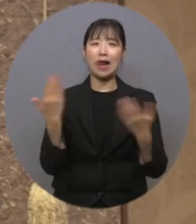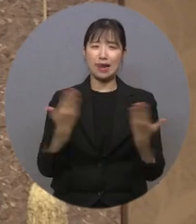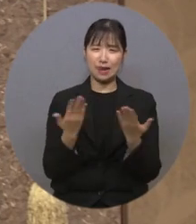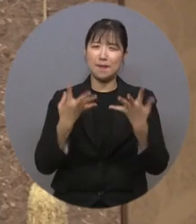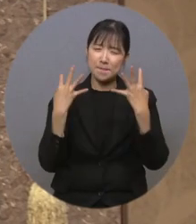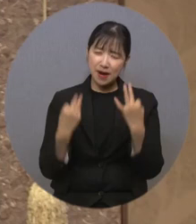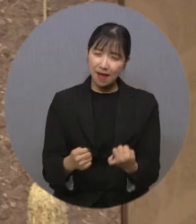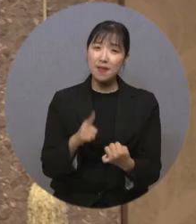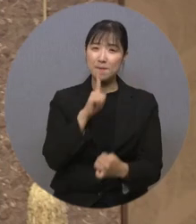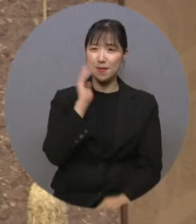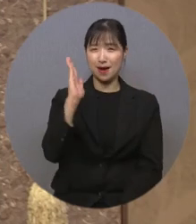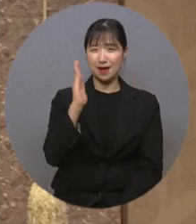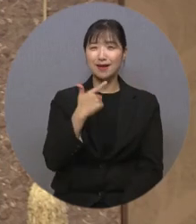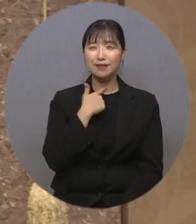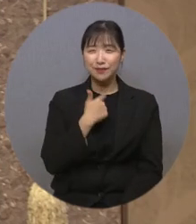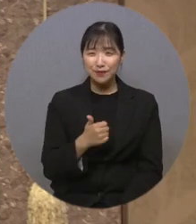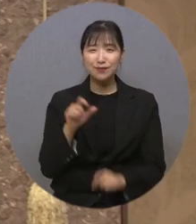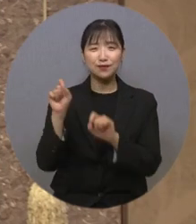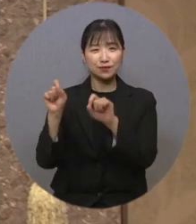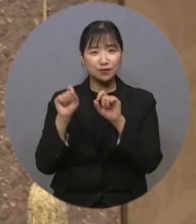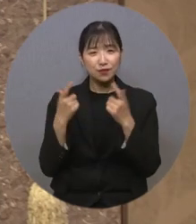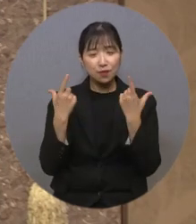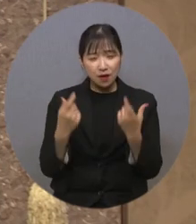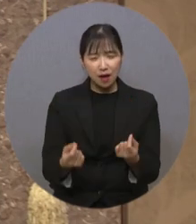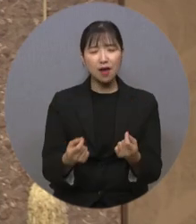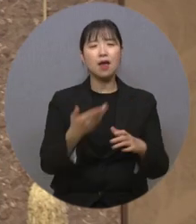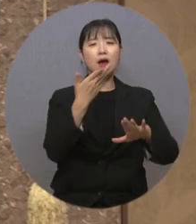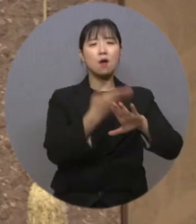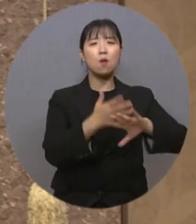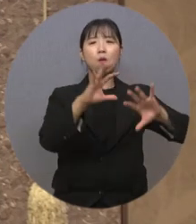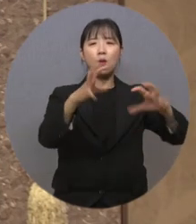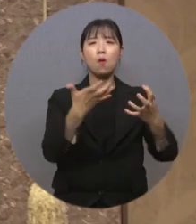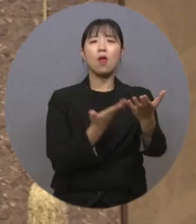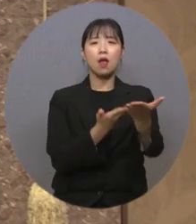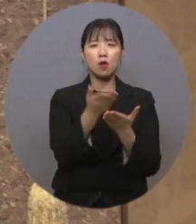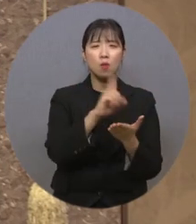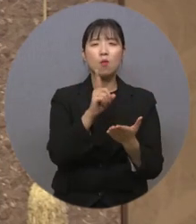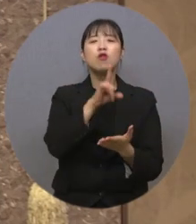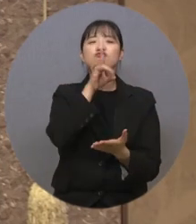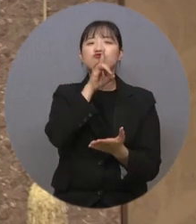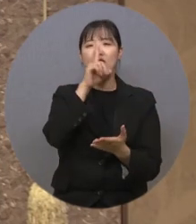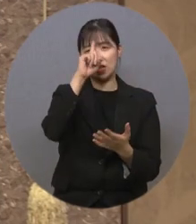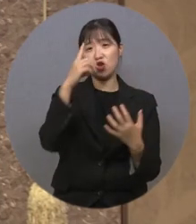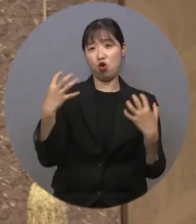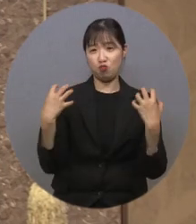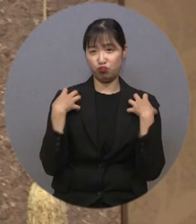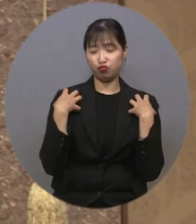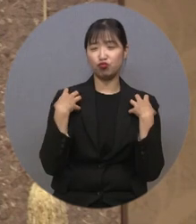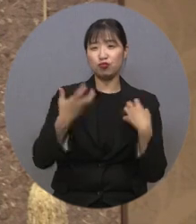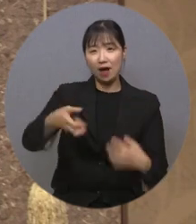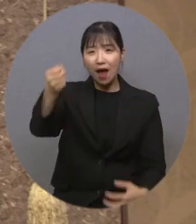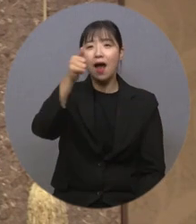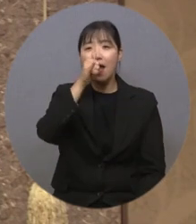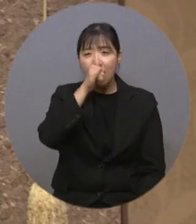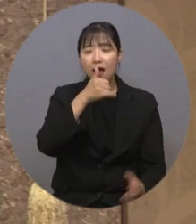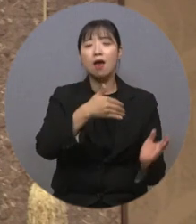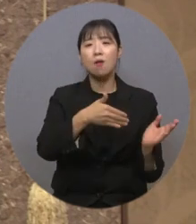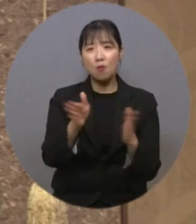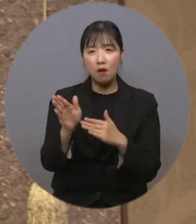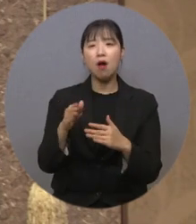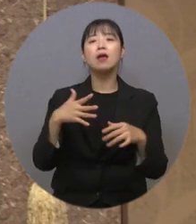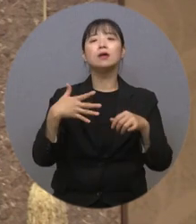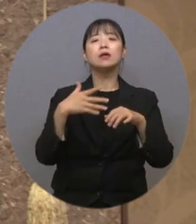있지 않습니까? 이 외교라는 것은 중앙정부의 외교도 있지만은 예. 지방정부의